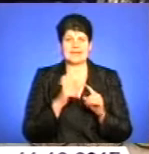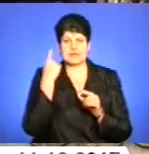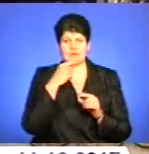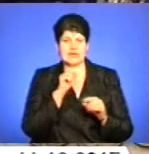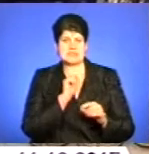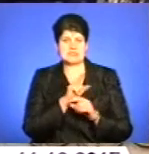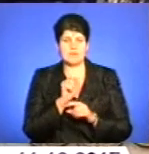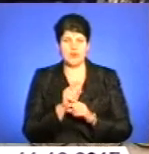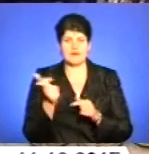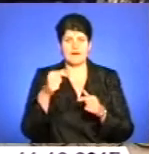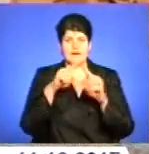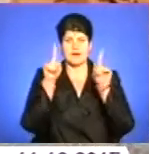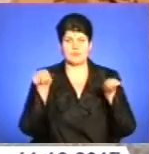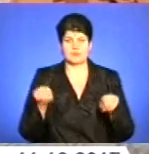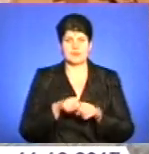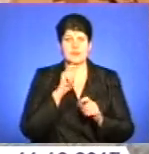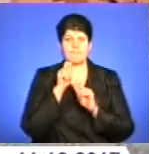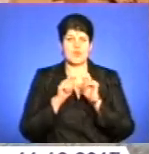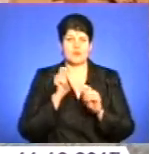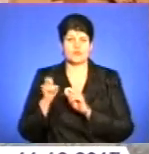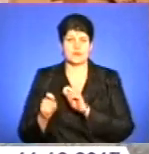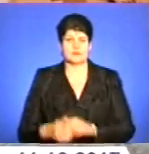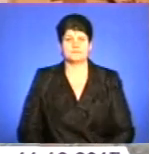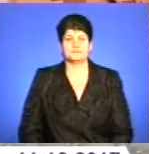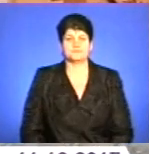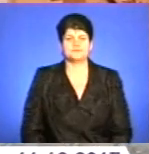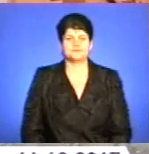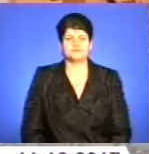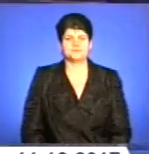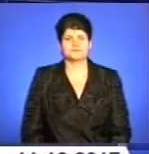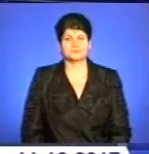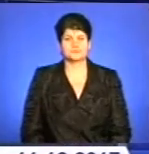а також грамотами і подарунками. Соломія Струс, Василь Панчук, Вісті ТТБ.